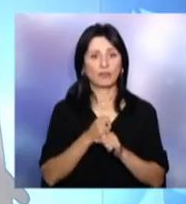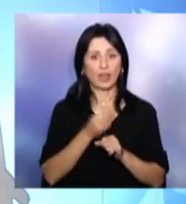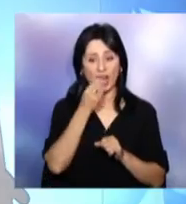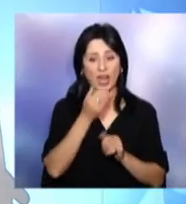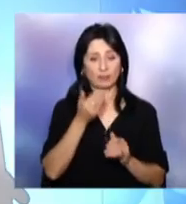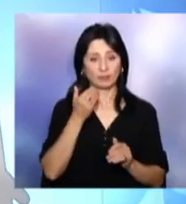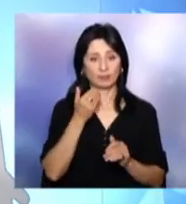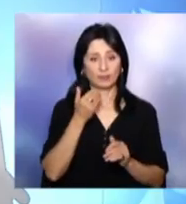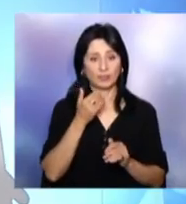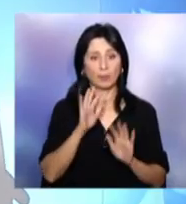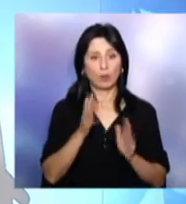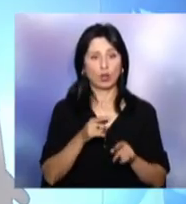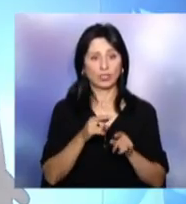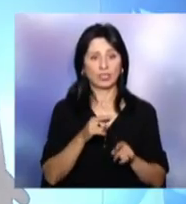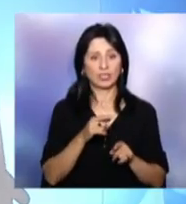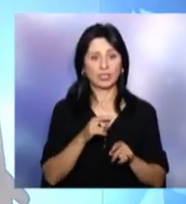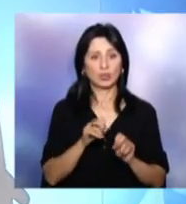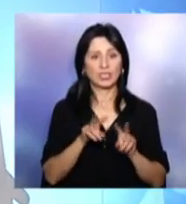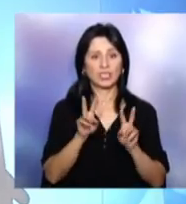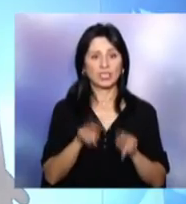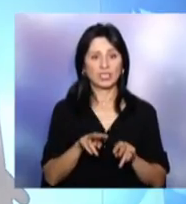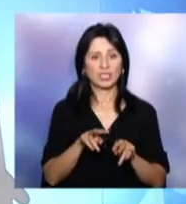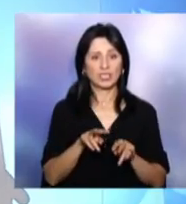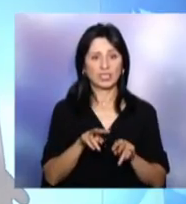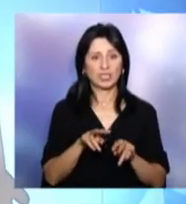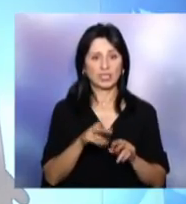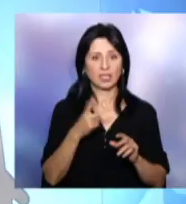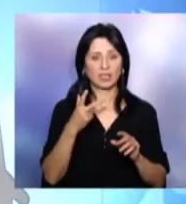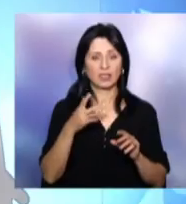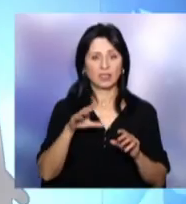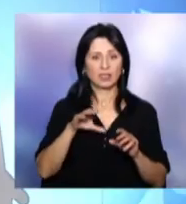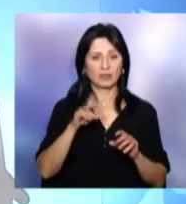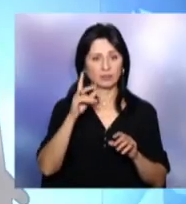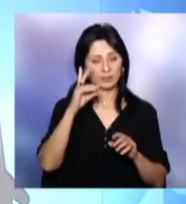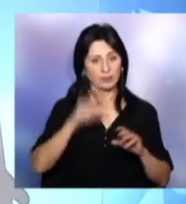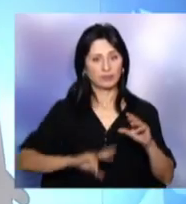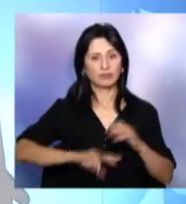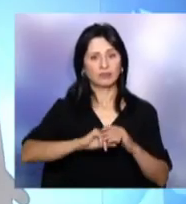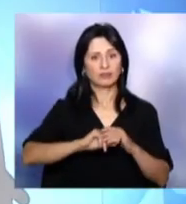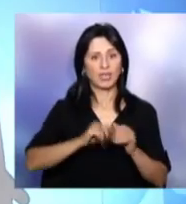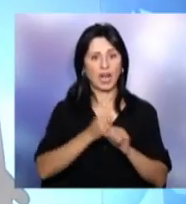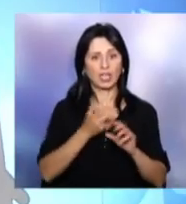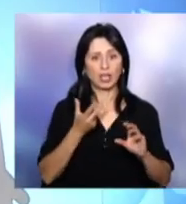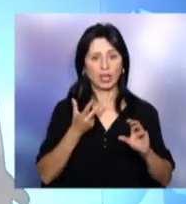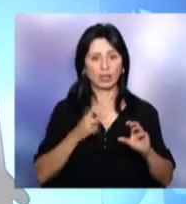საუზმემდე მოხდეს სპეციალური ოყნის მოწყობილობით ოყნის გაკეთება.